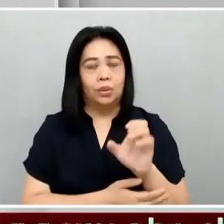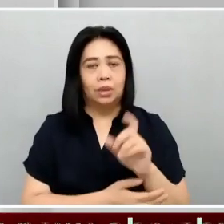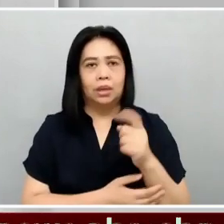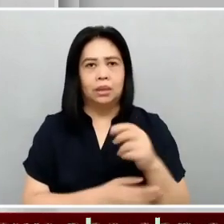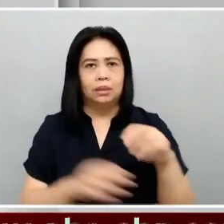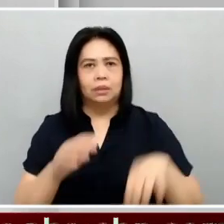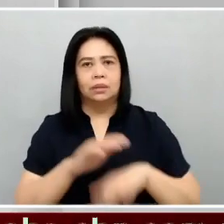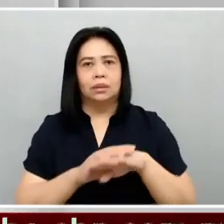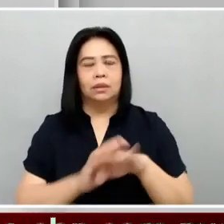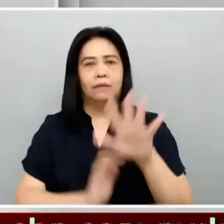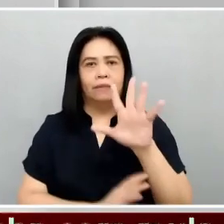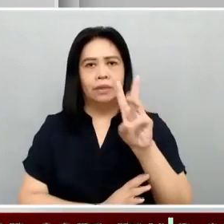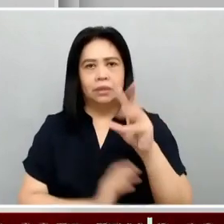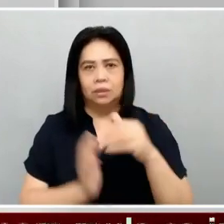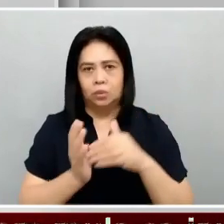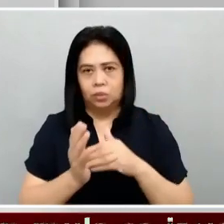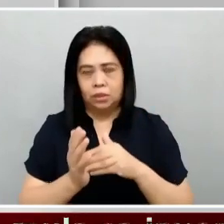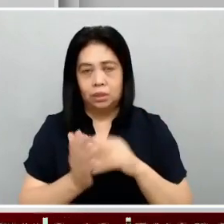sa